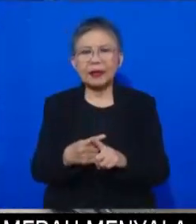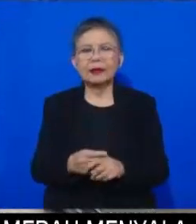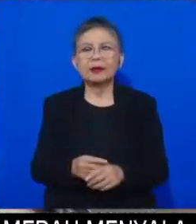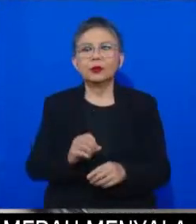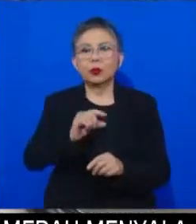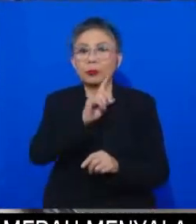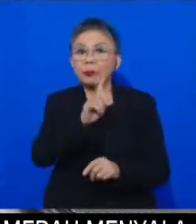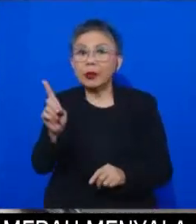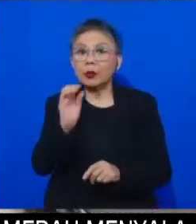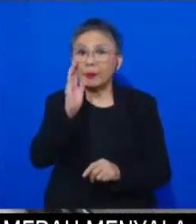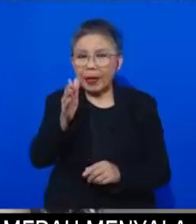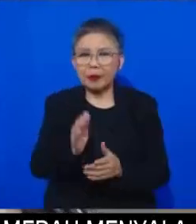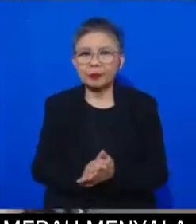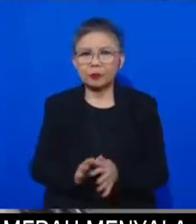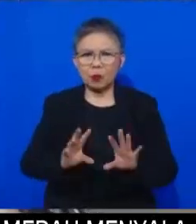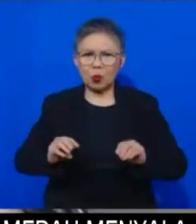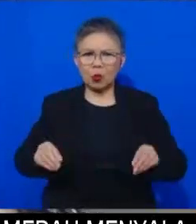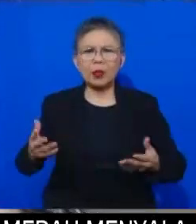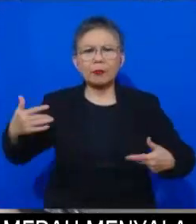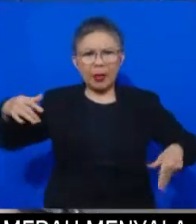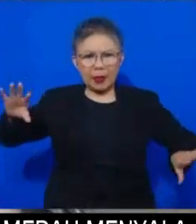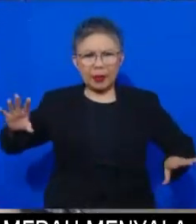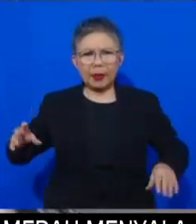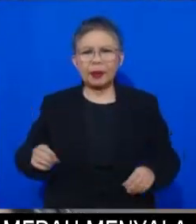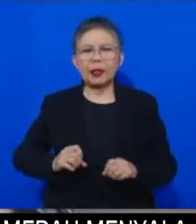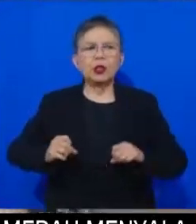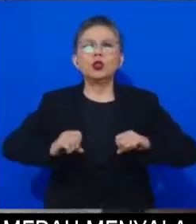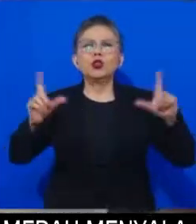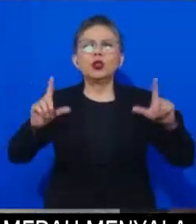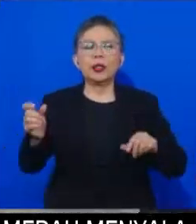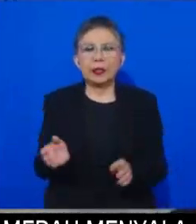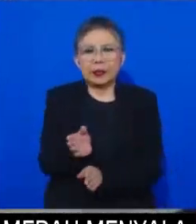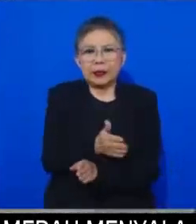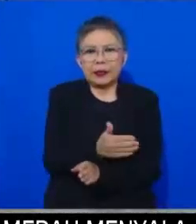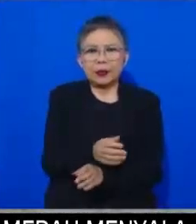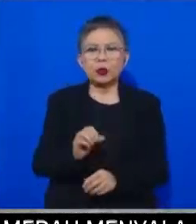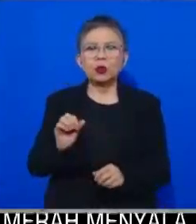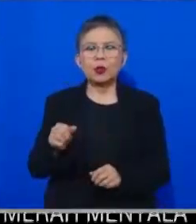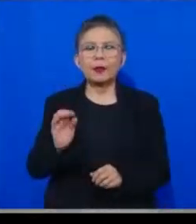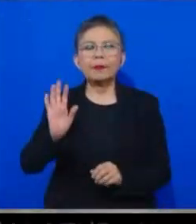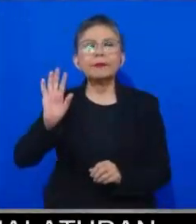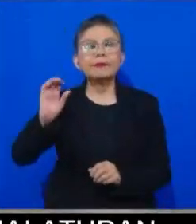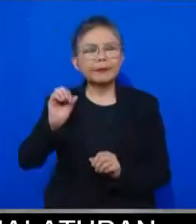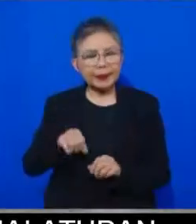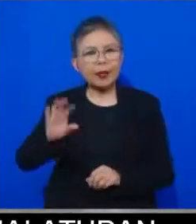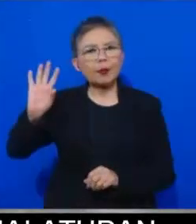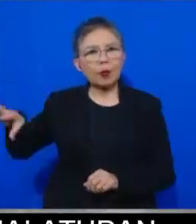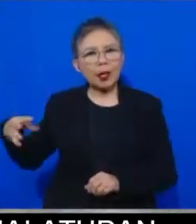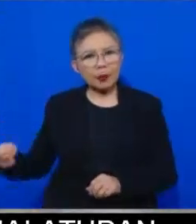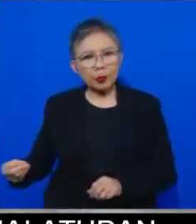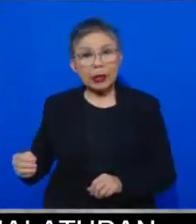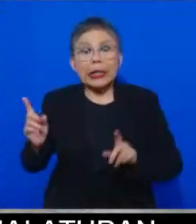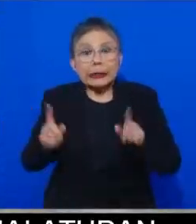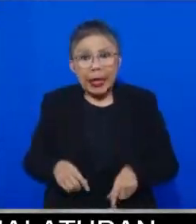pekan depan. Sejumlah pekerja di Pulau Bali pun memilih cuti lebih awal agar bisa pulang kampung. Kondisi ini membuat